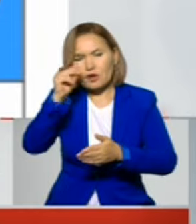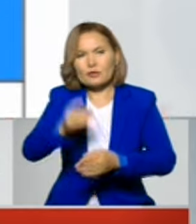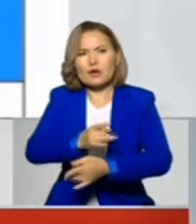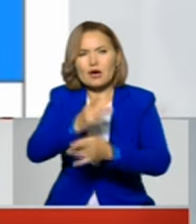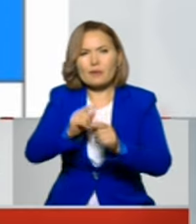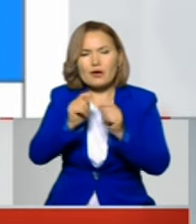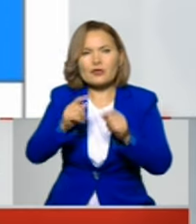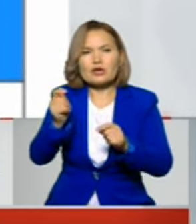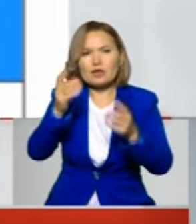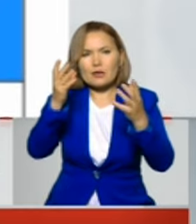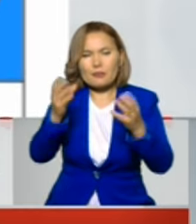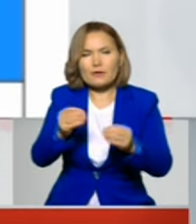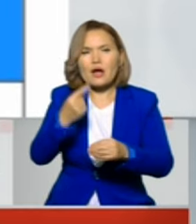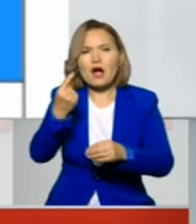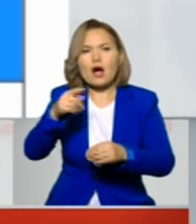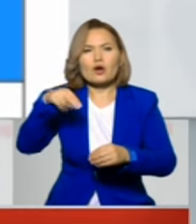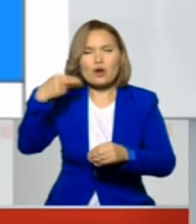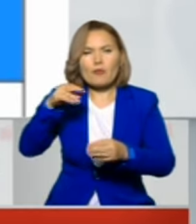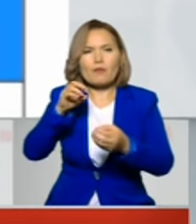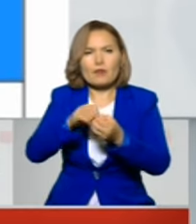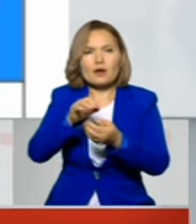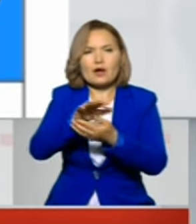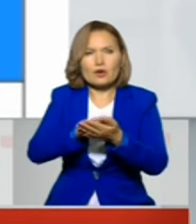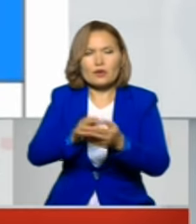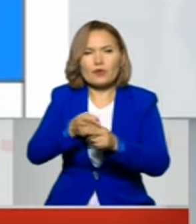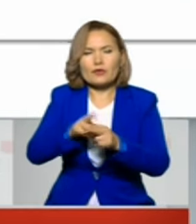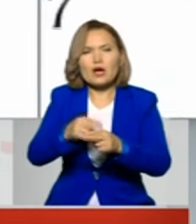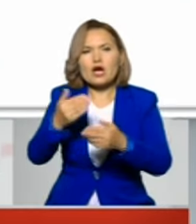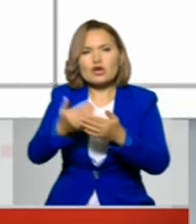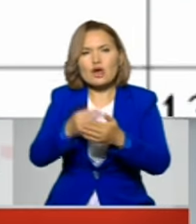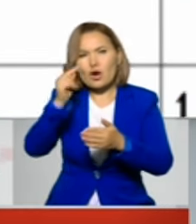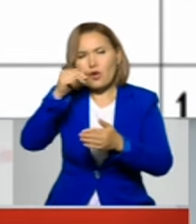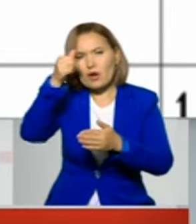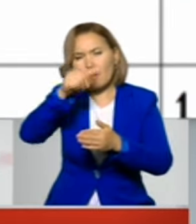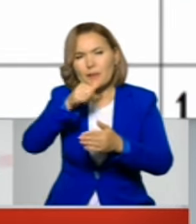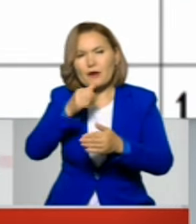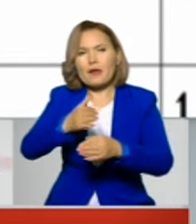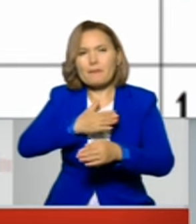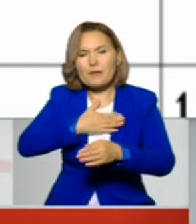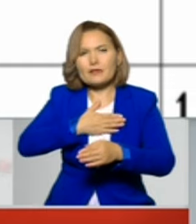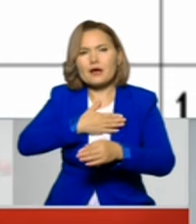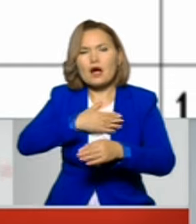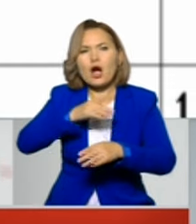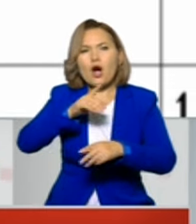яғни жексенбі күні алғашқы қоңырау соғылады. Ал жаңа оқу жылы менің отаным